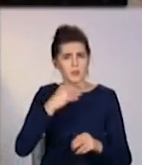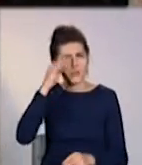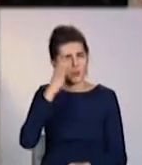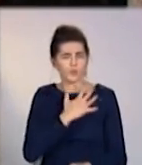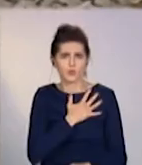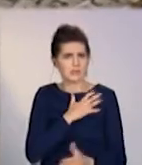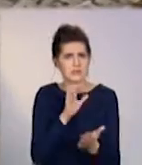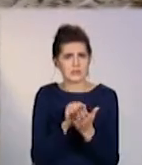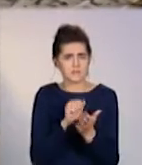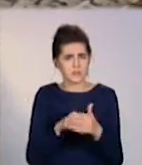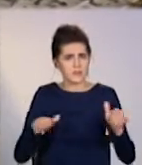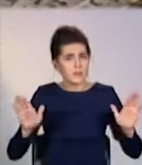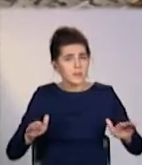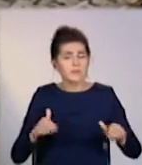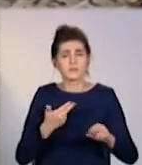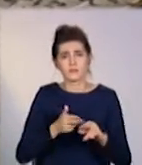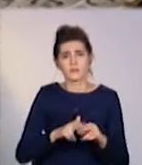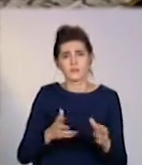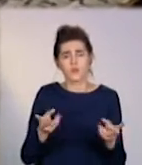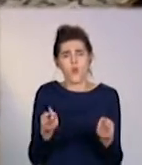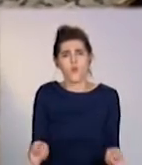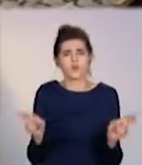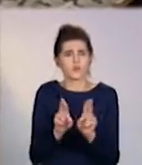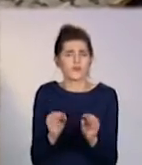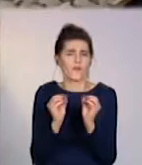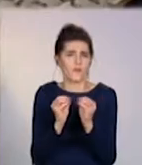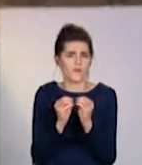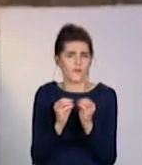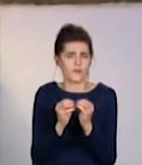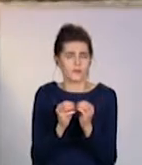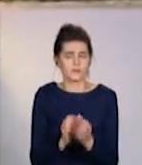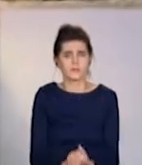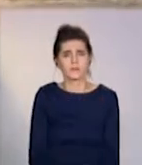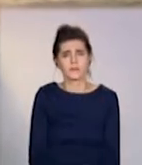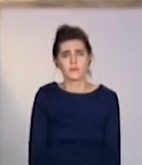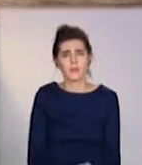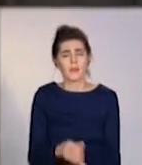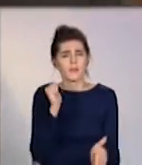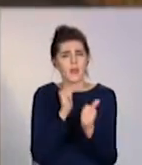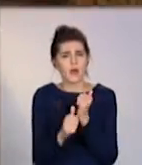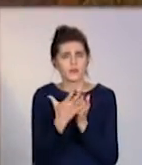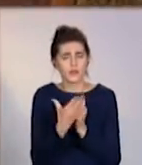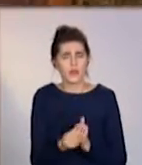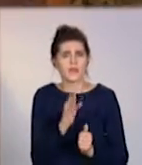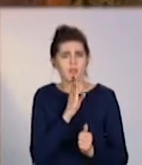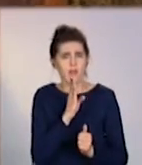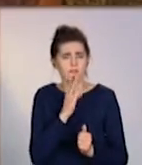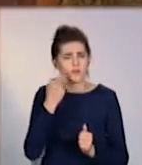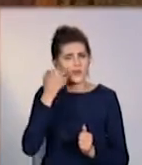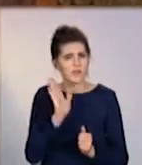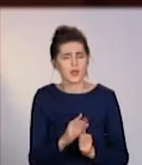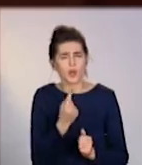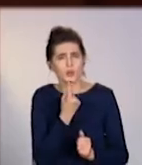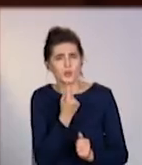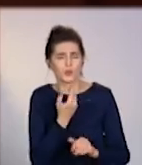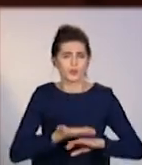увлечення. Ну, так вони і залишилися по наслідству. Кожного дня жінка стикається з труднощами.